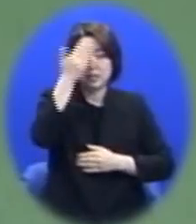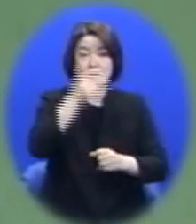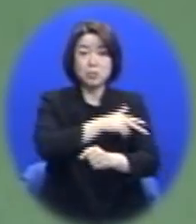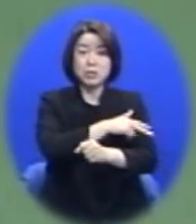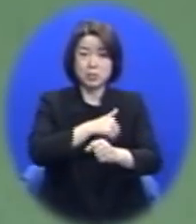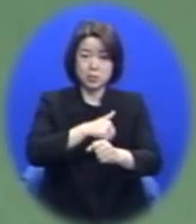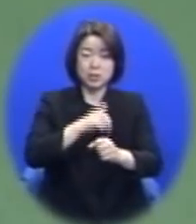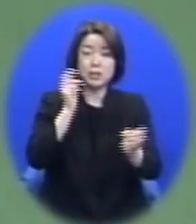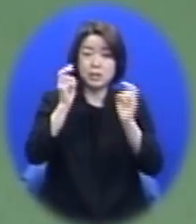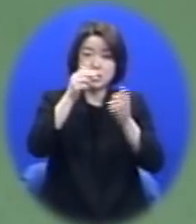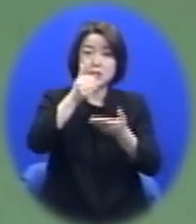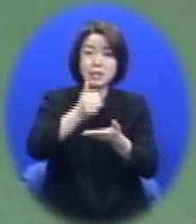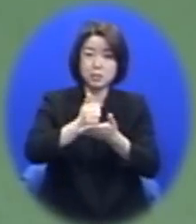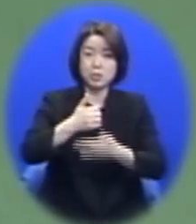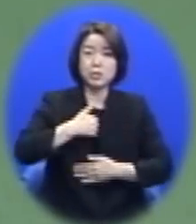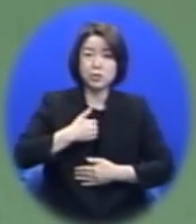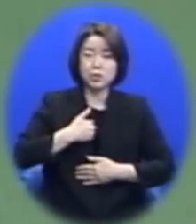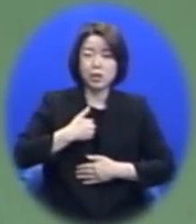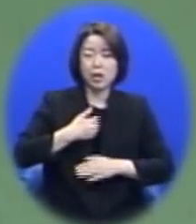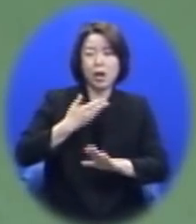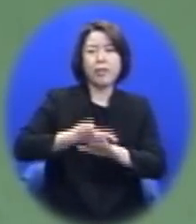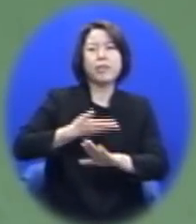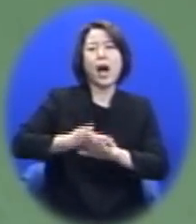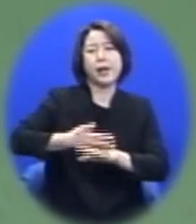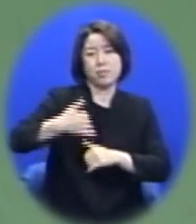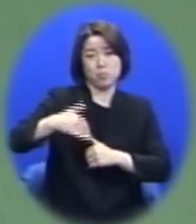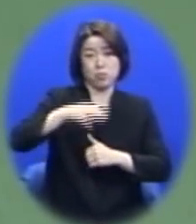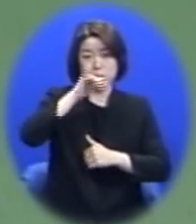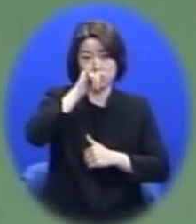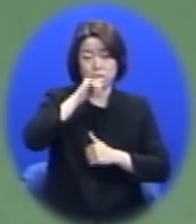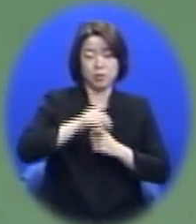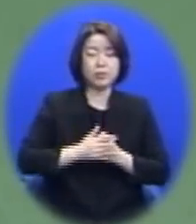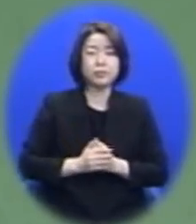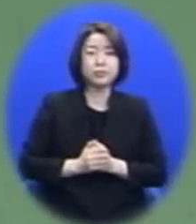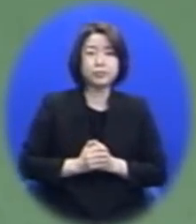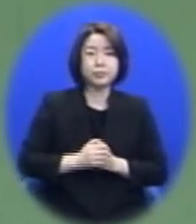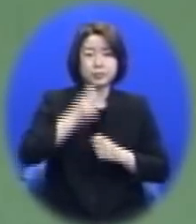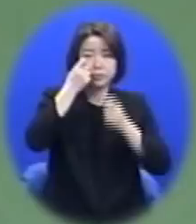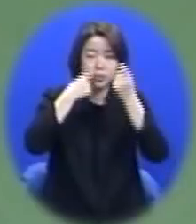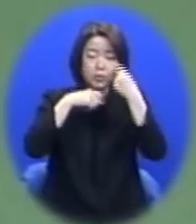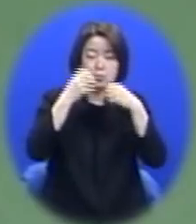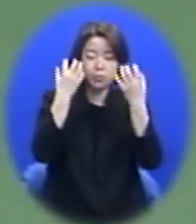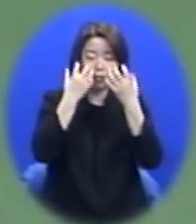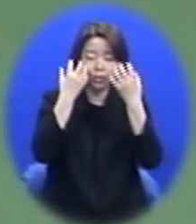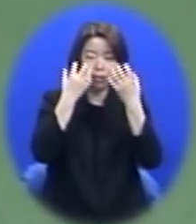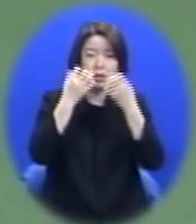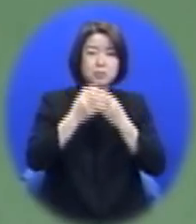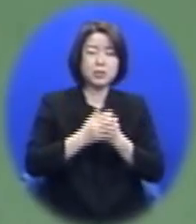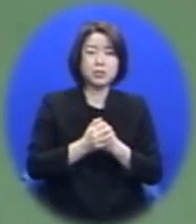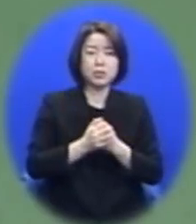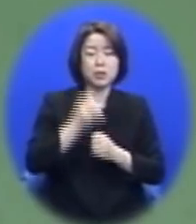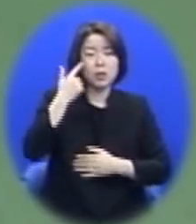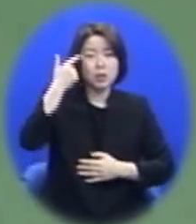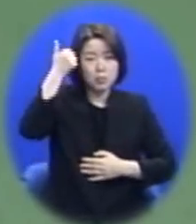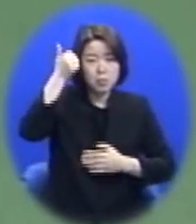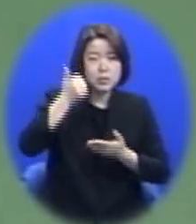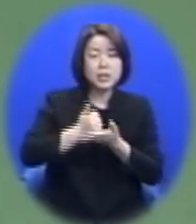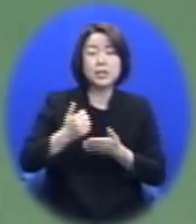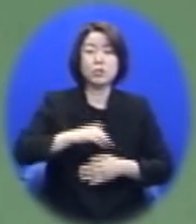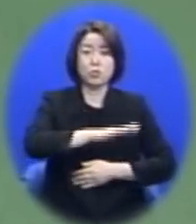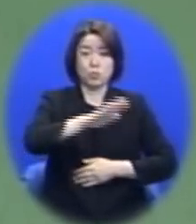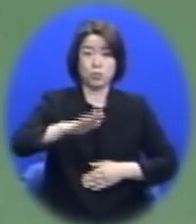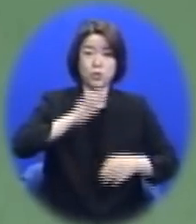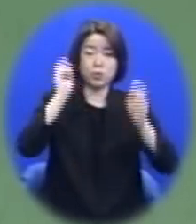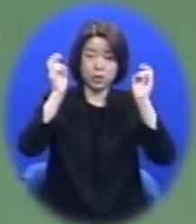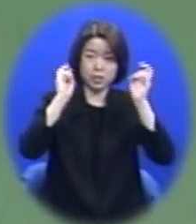집사님, 사장님은 저에게 전혀 다른 부탁을 하는 겁니다. 눈물을 글썽이면서 목사님, 우리 회사가